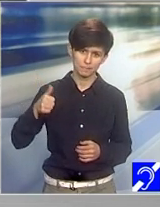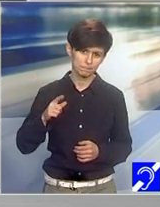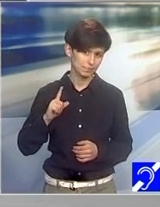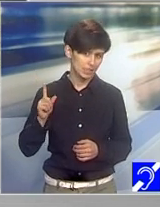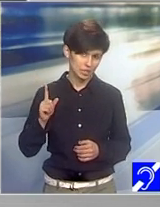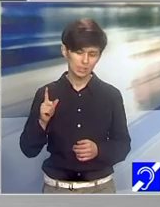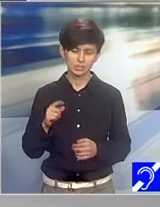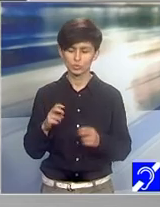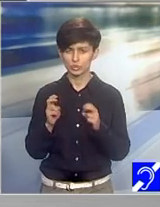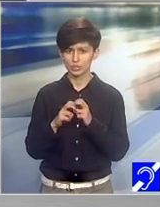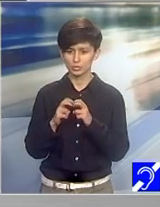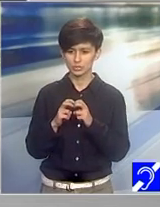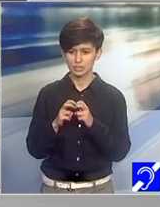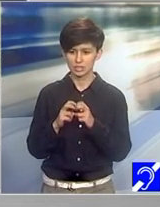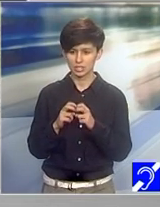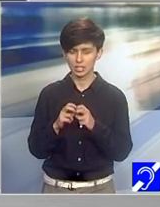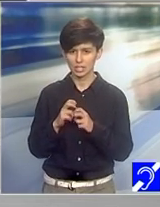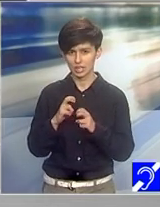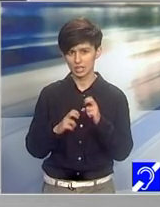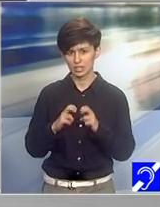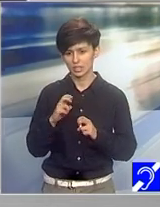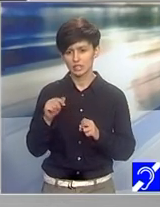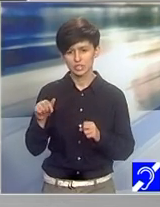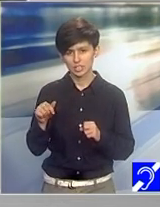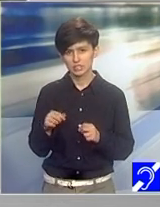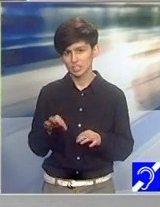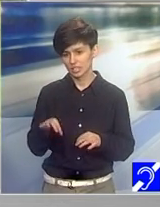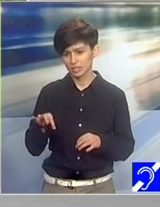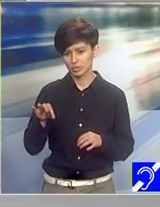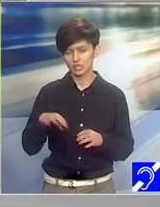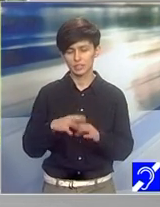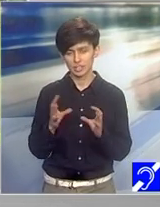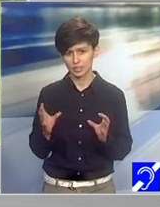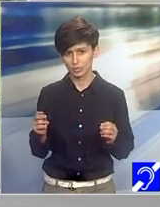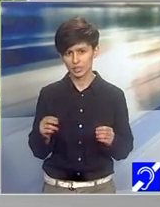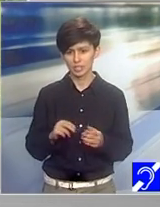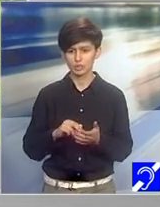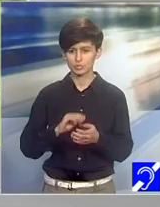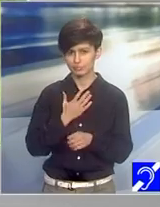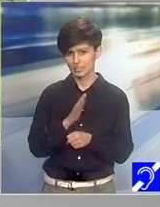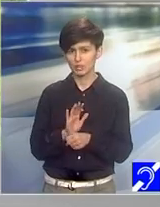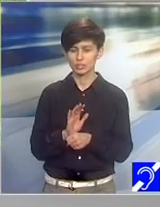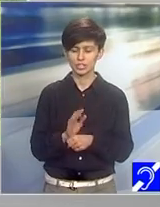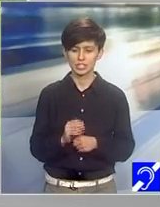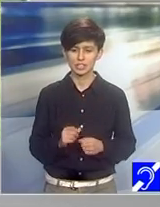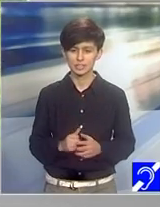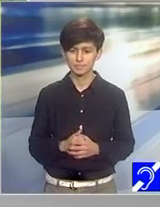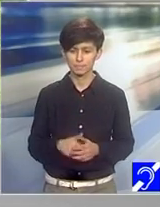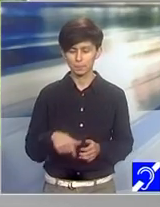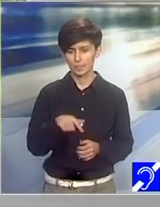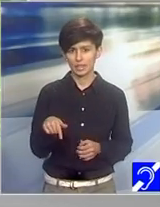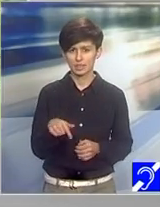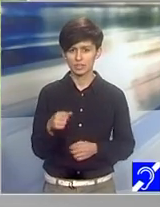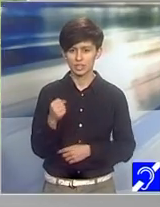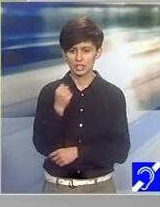Industrial se cultivă în România, sute de hectare se cultivă. Cu aprobări. Cu aprobări, cu altă... Nu intrăm în... Okay. Noi în sistem gospodăresc